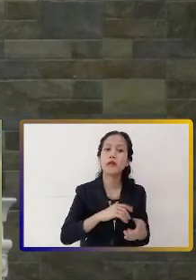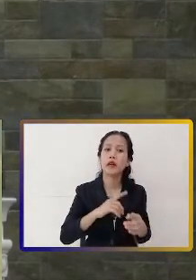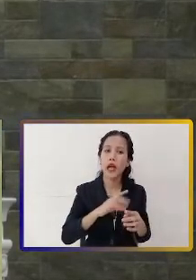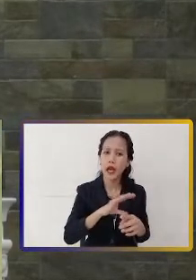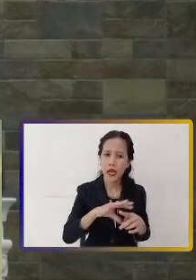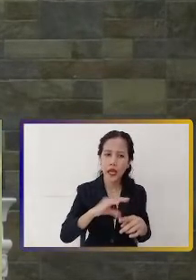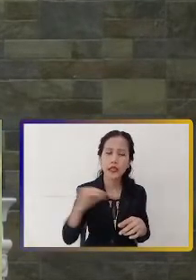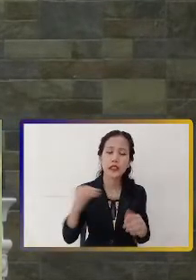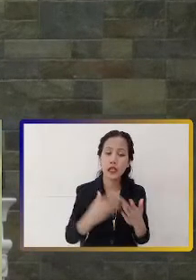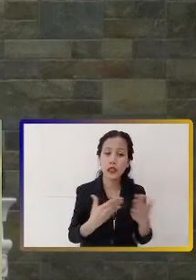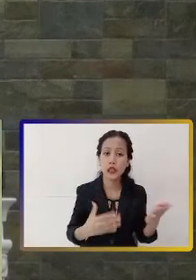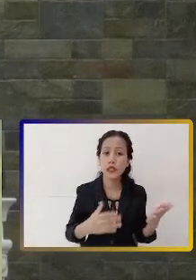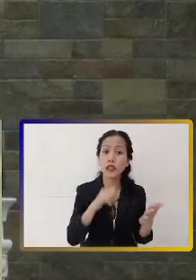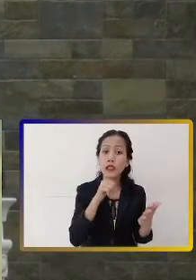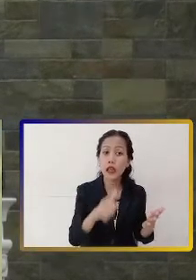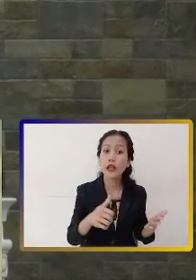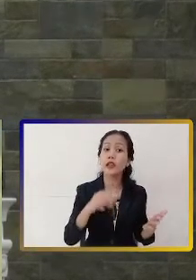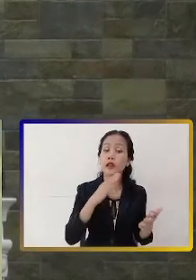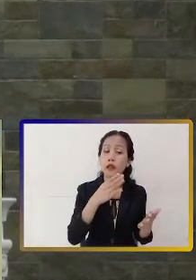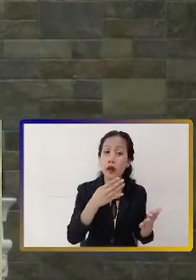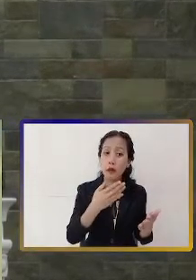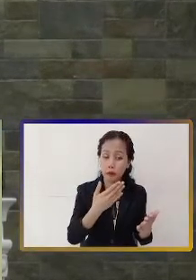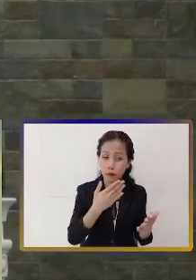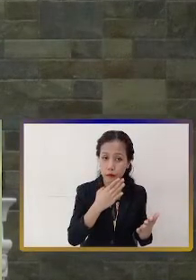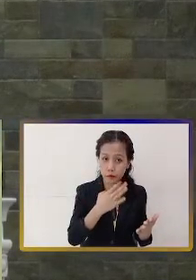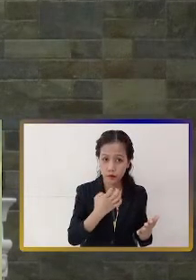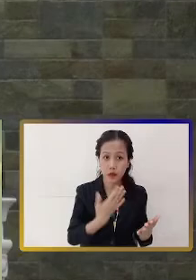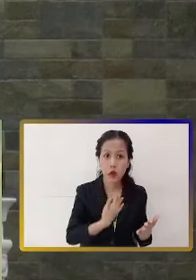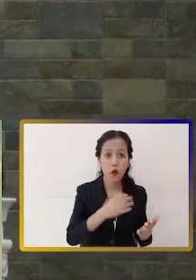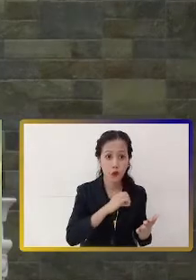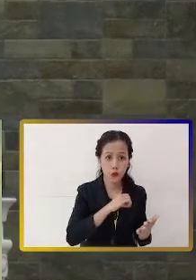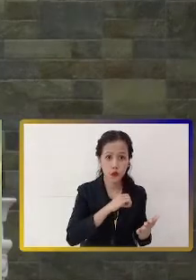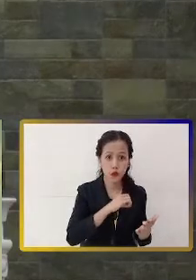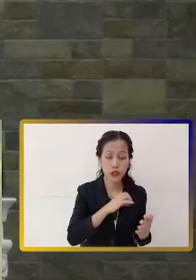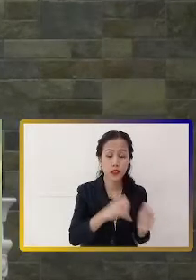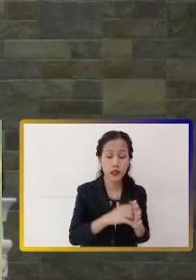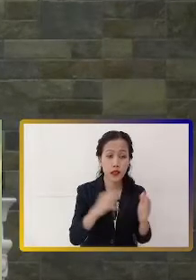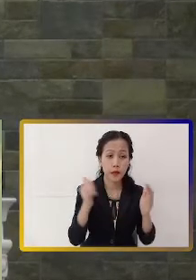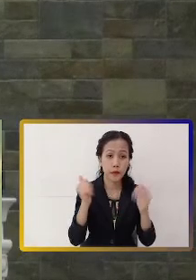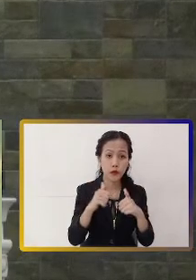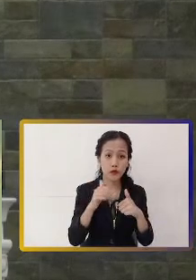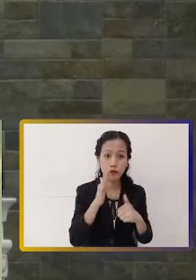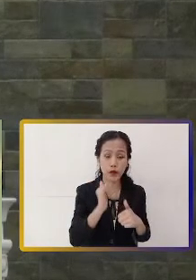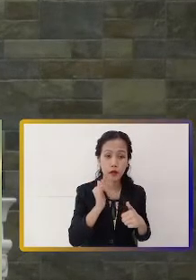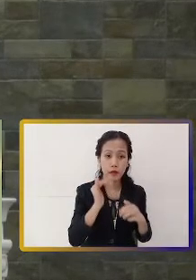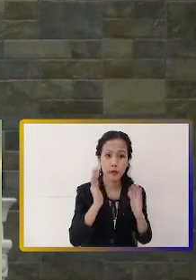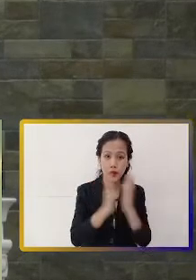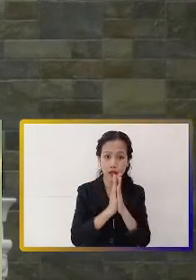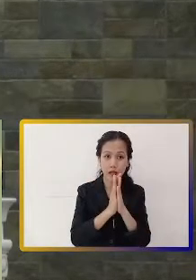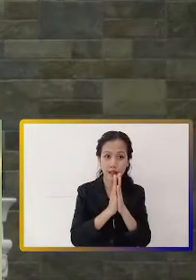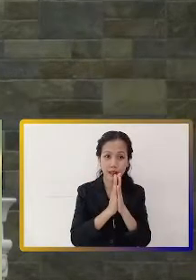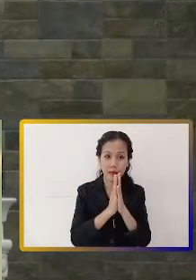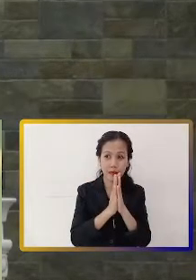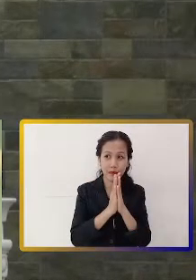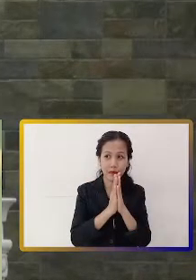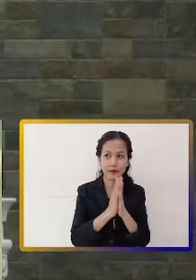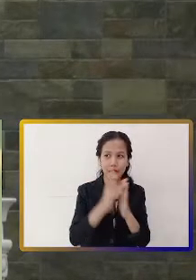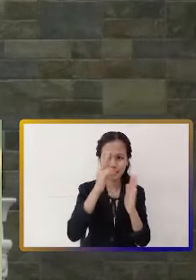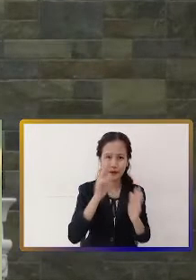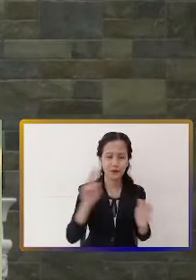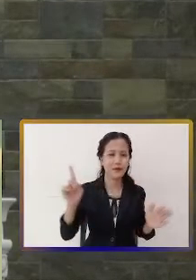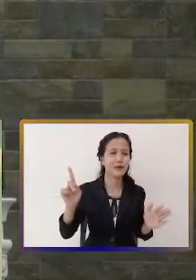And notice this, how God approved his prayer. Verse number 12, behold, I have